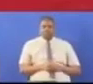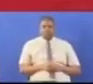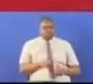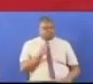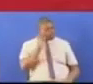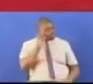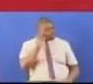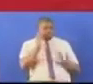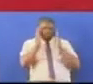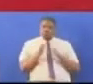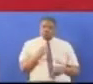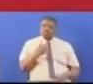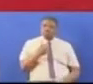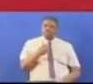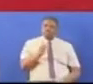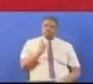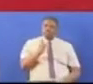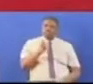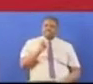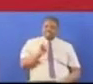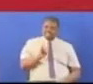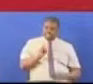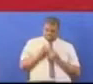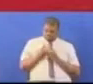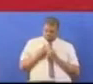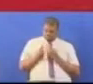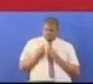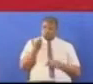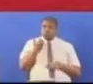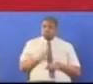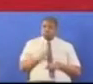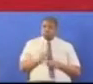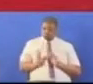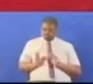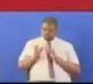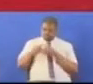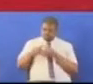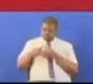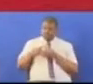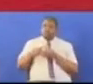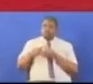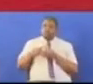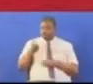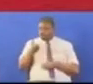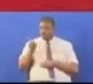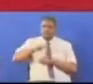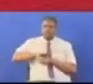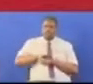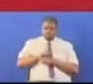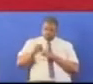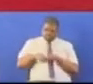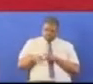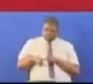Tumemsikia mheshimiwa Tadei amezungumza juu ya umuhimu wa kuwepo kwa timu ya wataalamu ya kusimamia